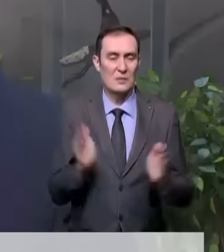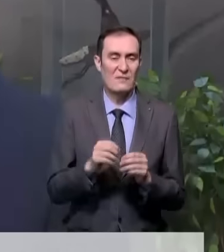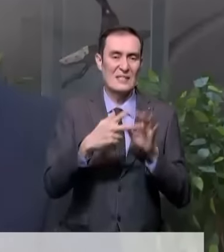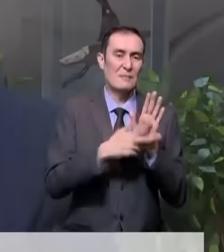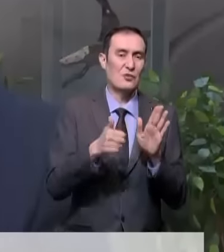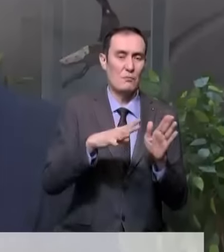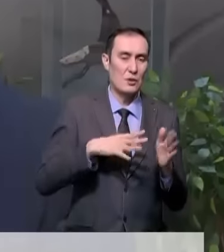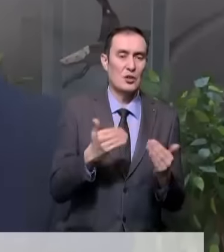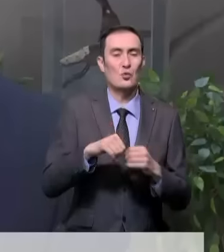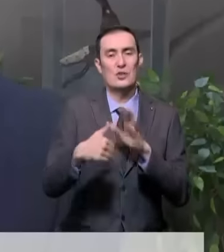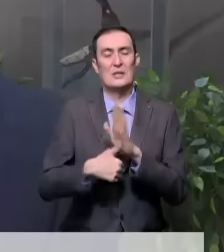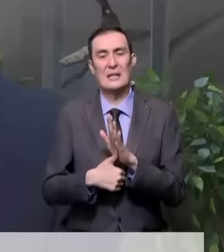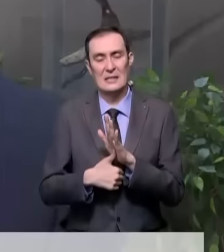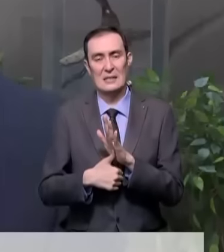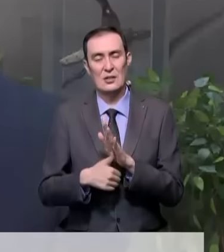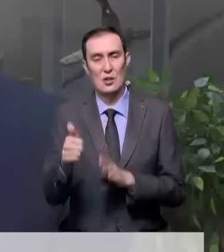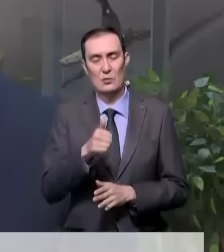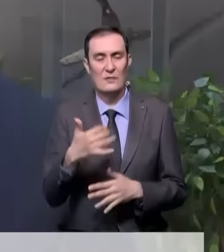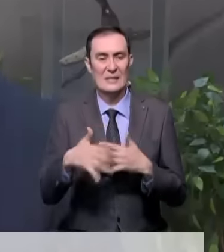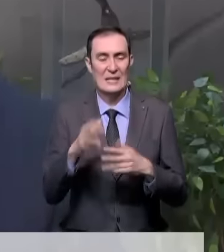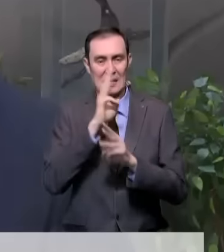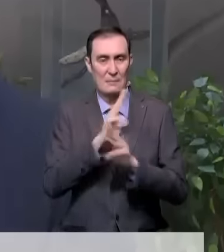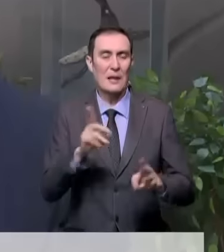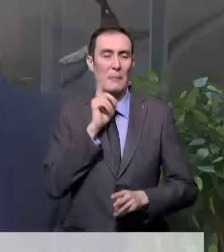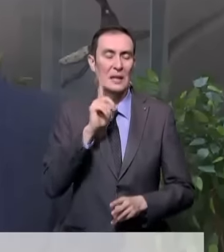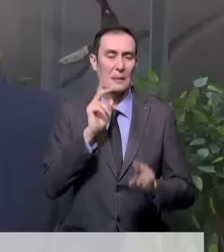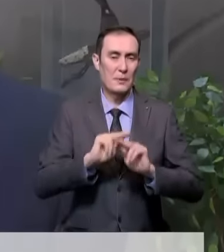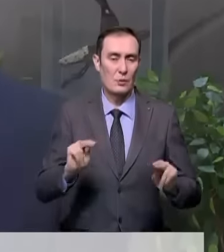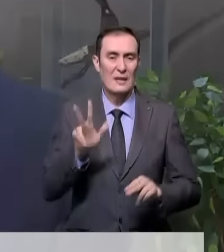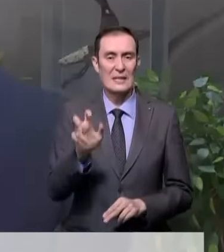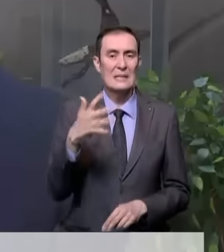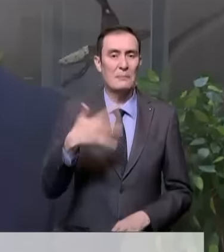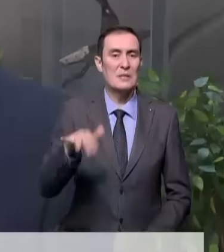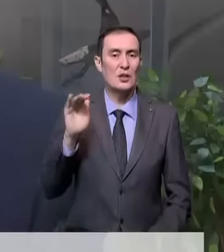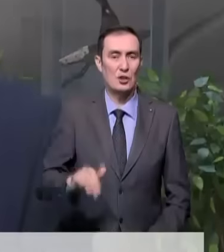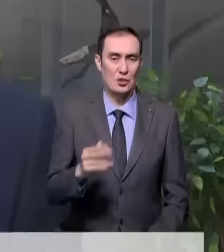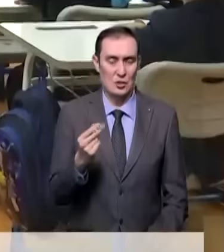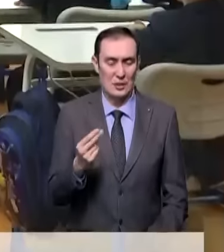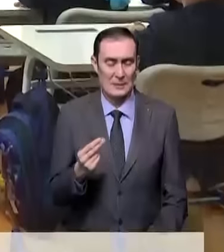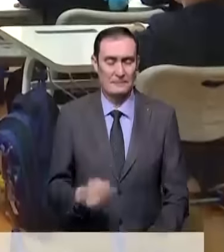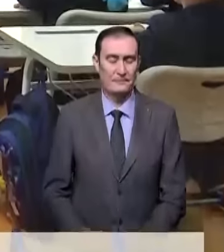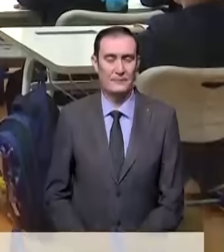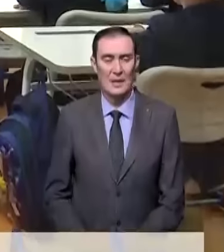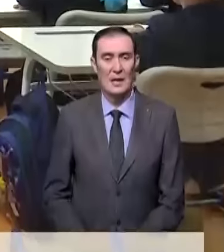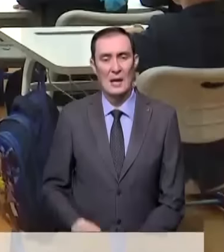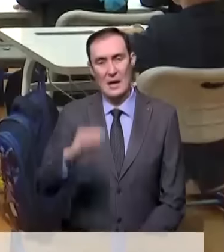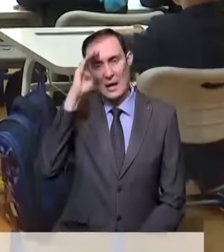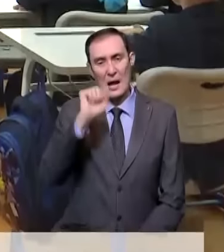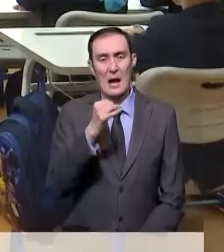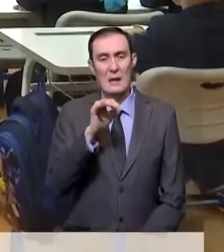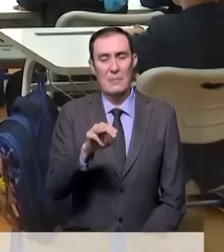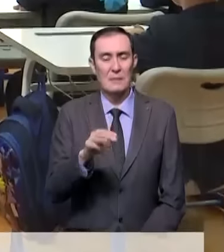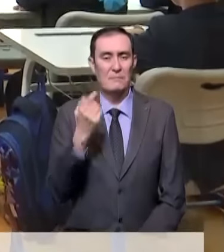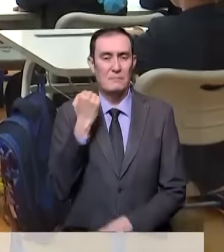18 часов до 16 часов. Средняя зарплата молодых педагогов – 350 тысяч тенге. Айбат Сабит – призер